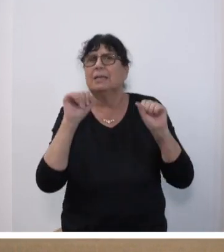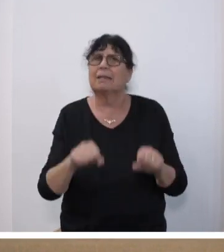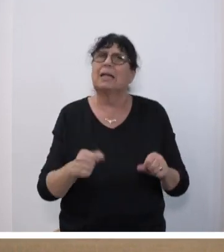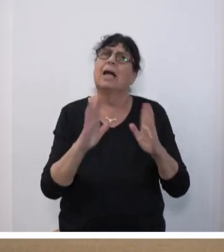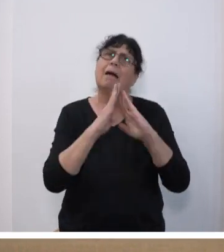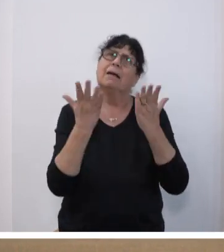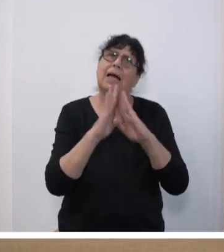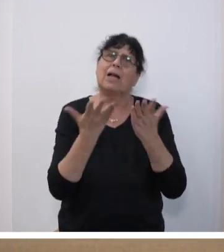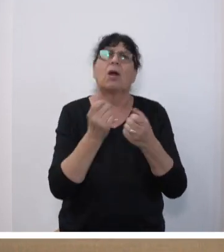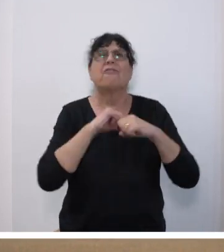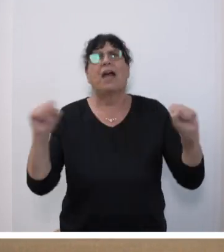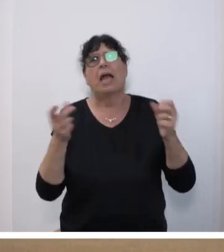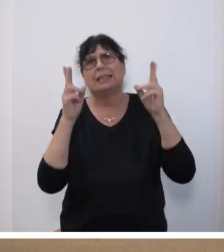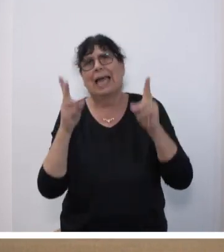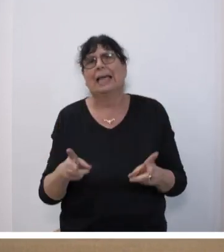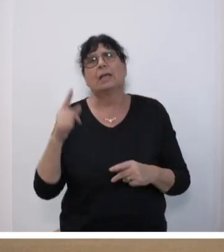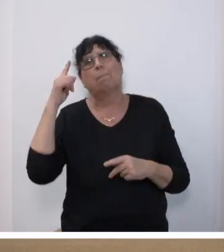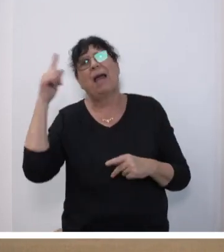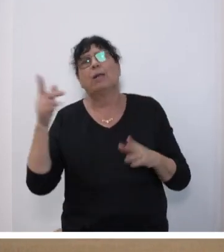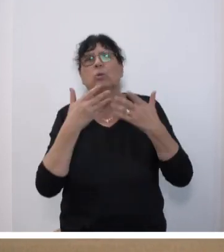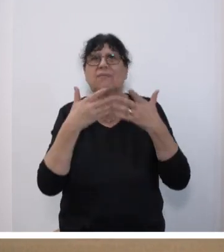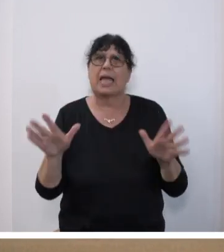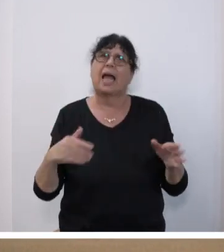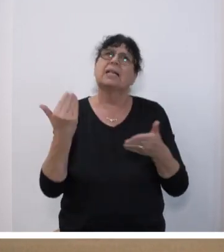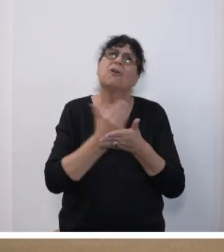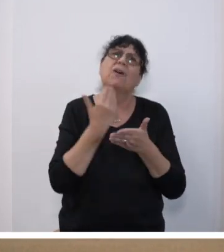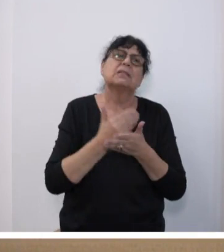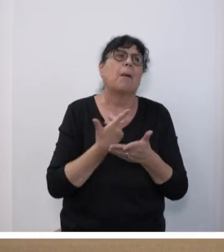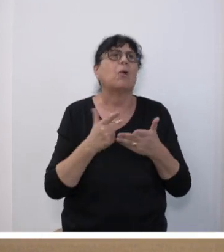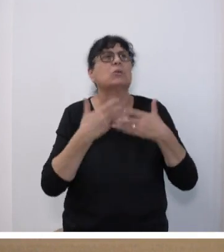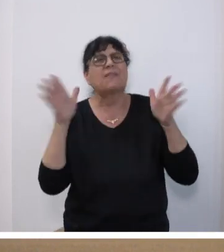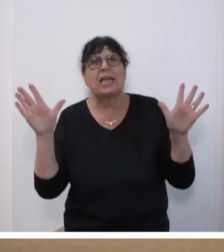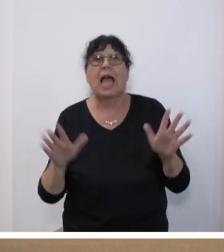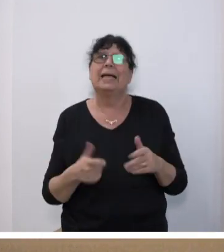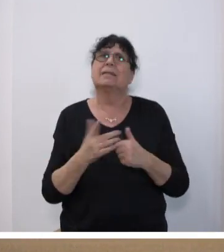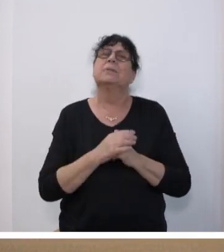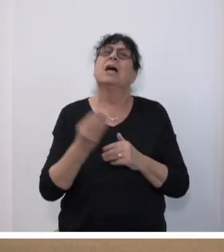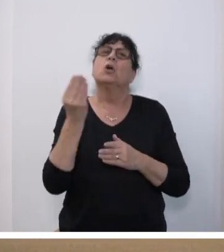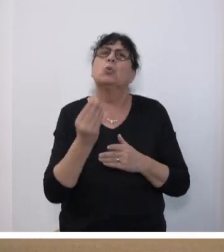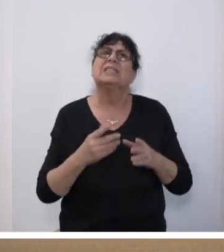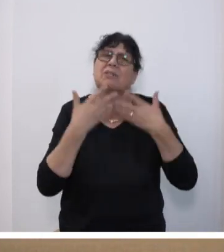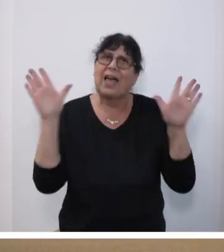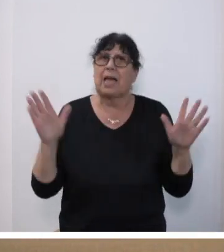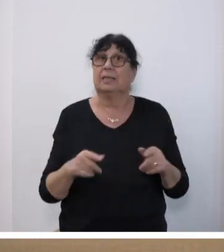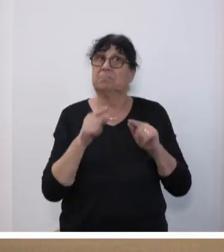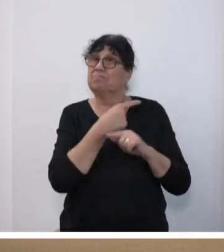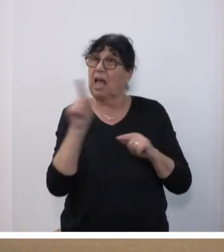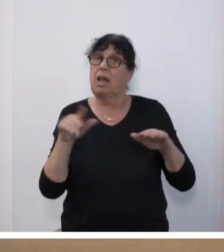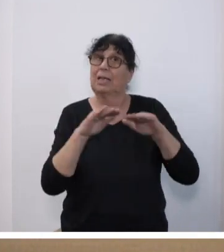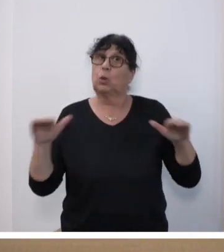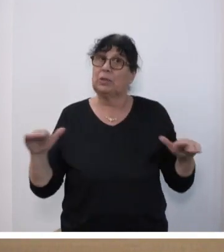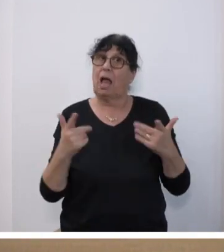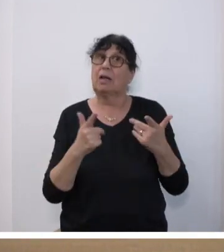aus Freiheitsrechten, Meinungsfreiheit, Versammlungsfreiheit, nicht zuletzt die Kunstfreiheit. Sie alle sind Grundlage einer